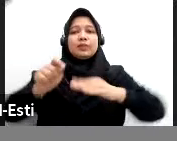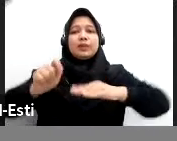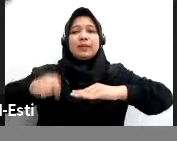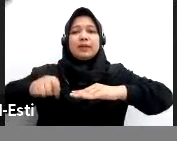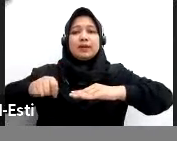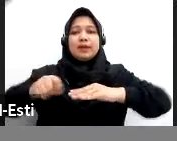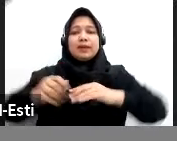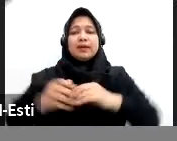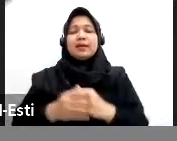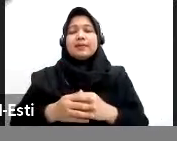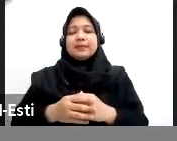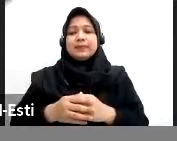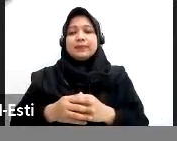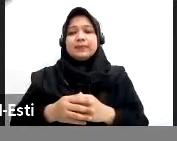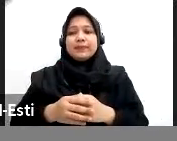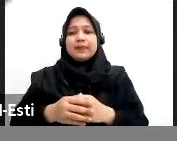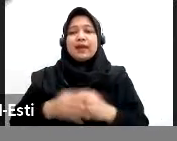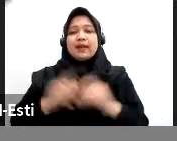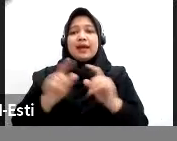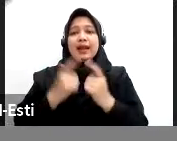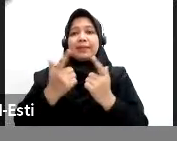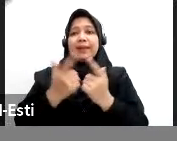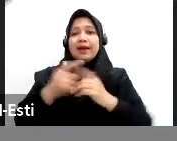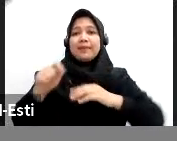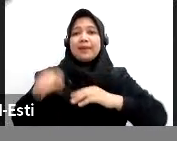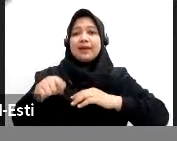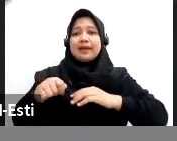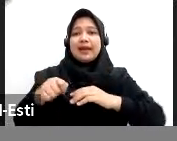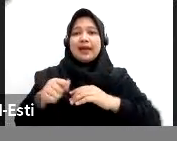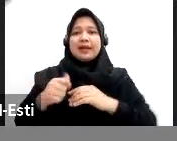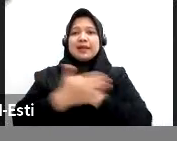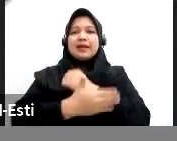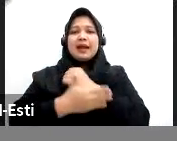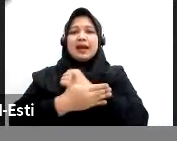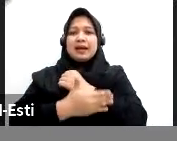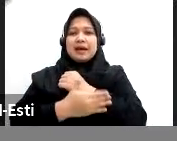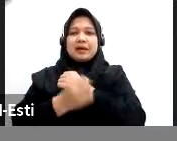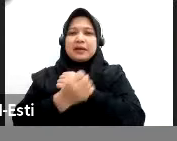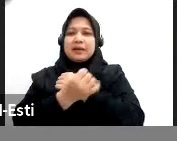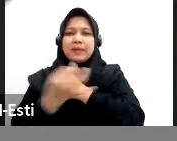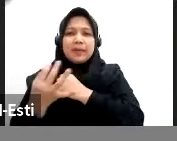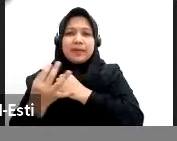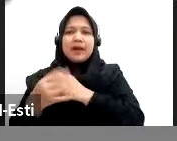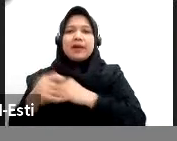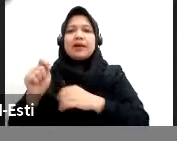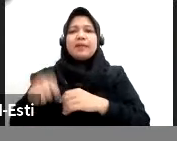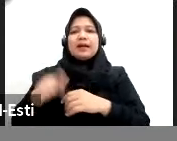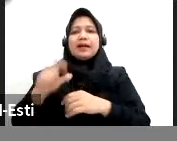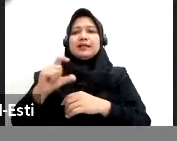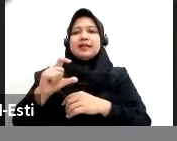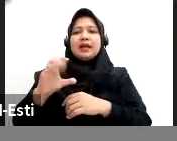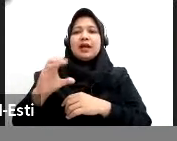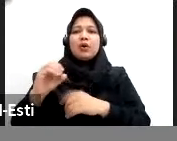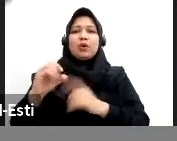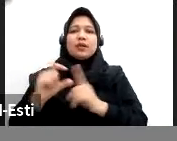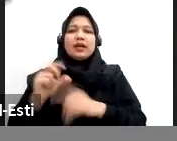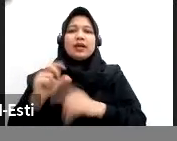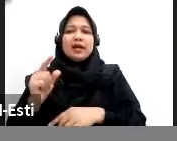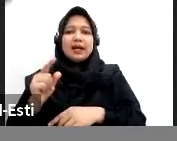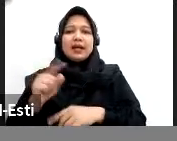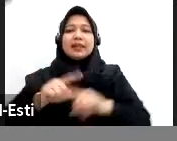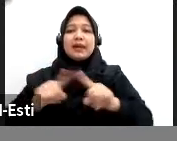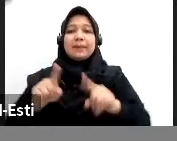jadi lembaga peradilan di beberapa negara juga menggunakan mekanisme UD ad tapi sebagai